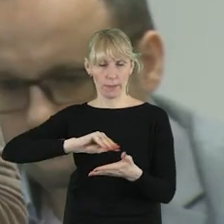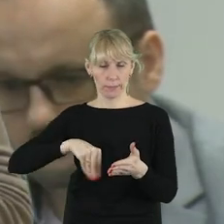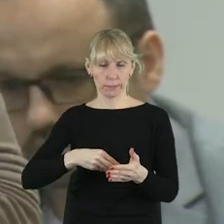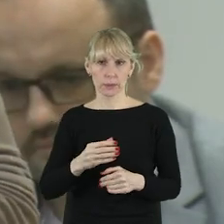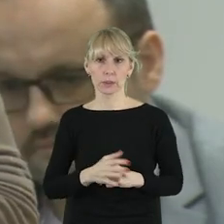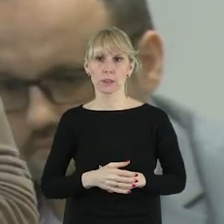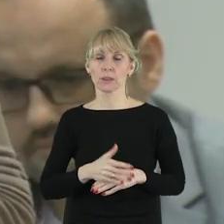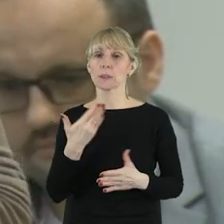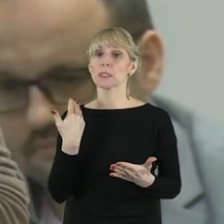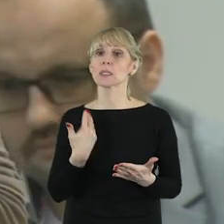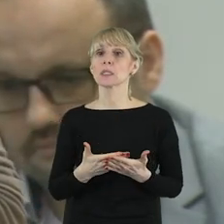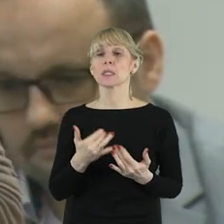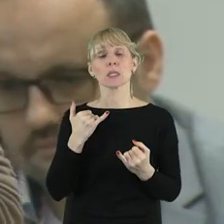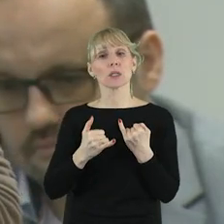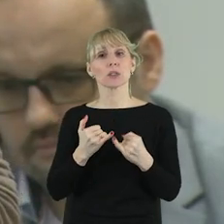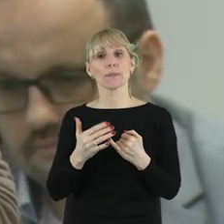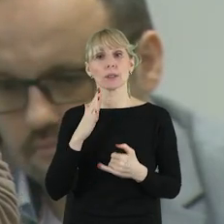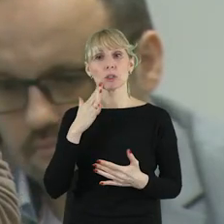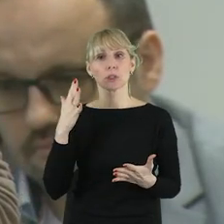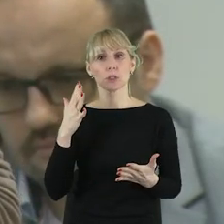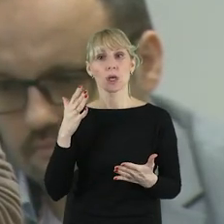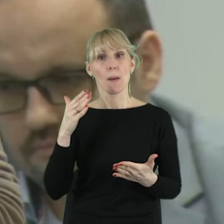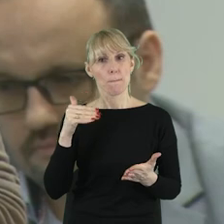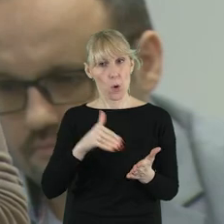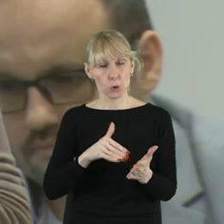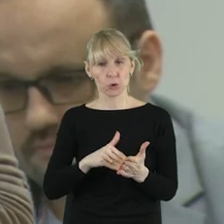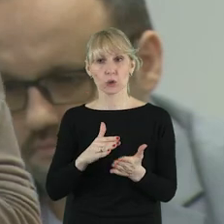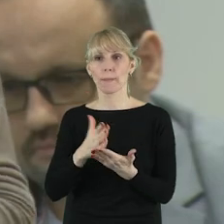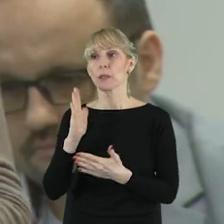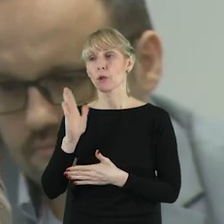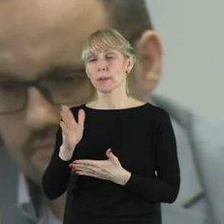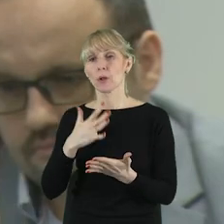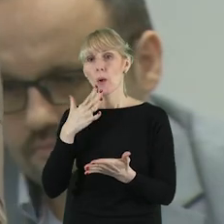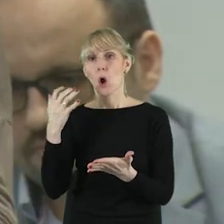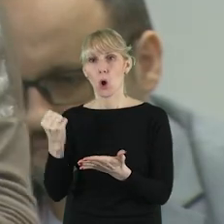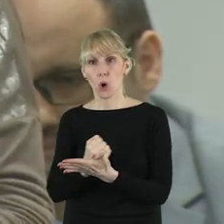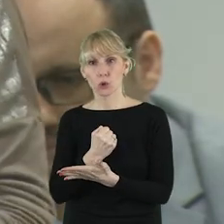dla pacjentów z oddziału kardiochirurgii